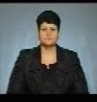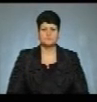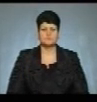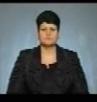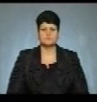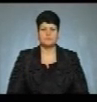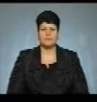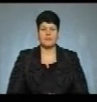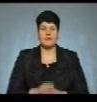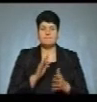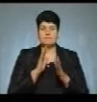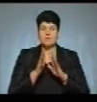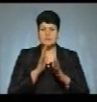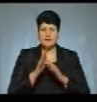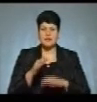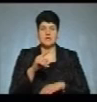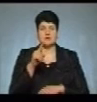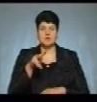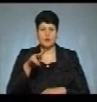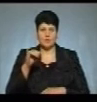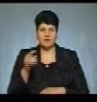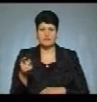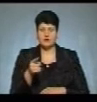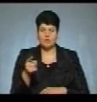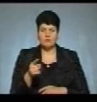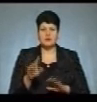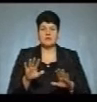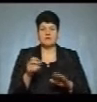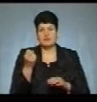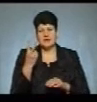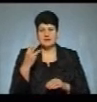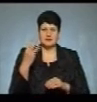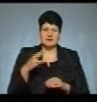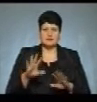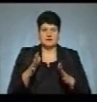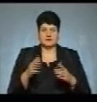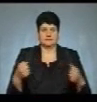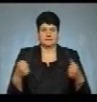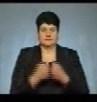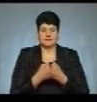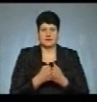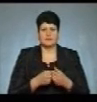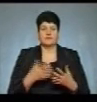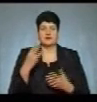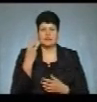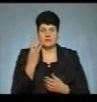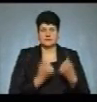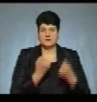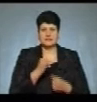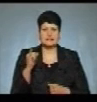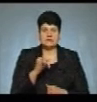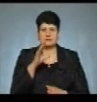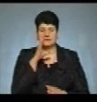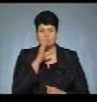На проспекті Злуки в Тернополі близько 12:30 трапилась дорожньо-транспортна пригода. Зіткнулися три автомобілі і маршрутка,